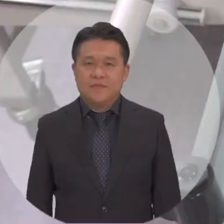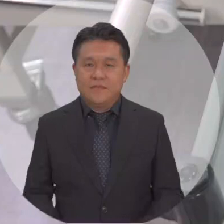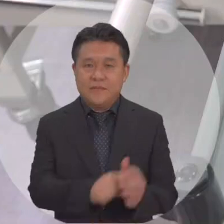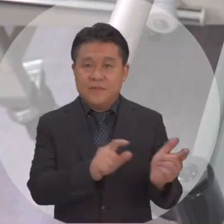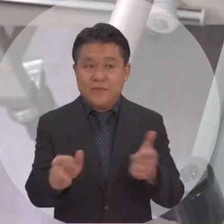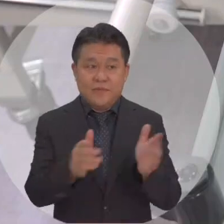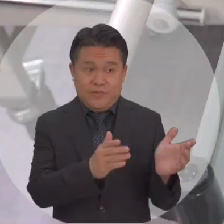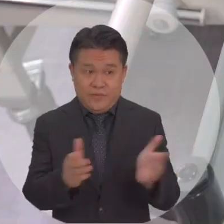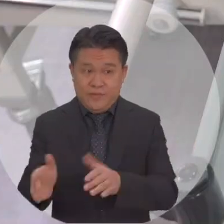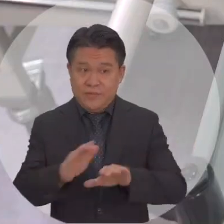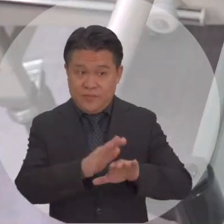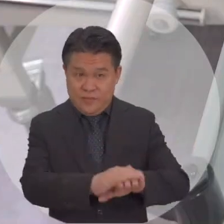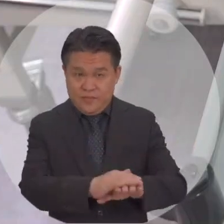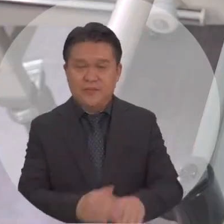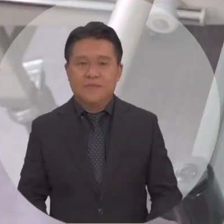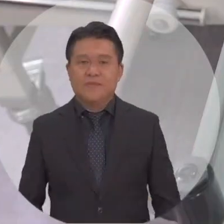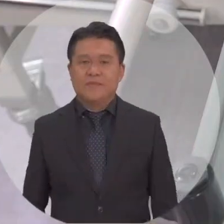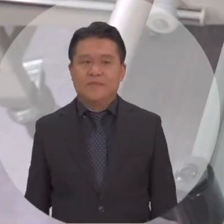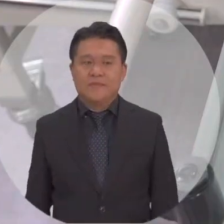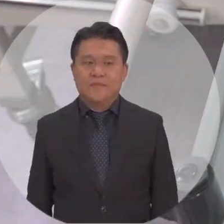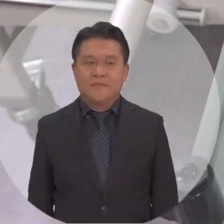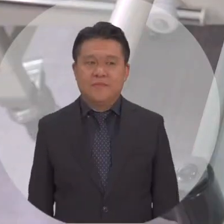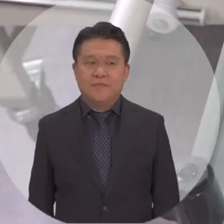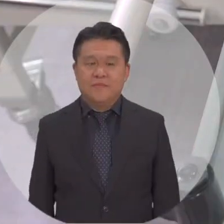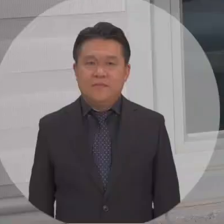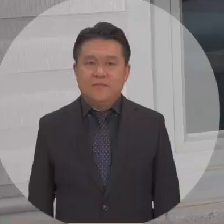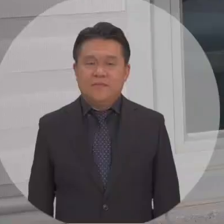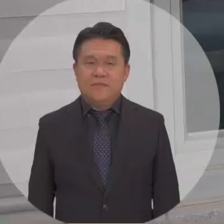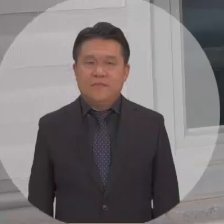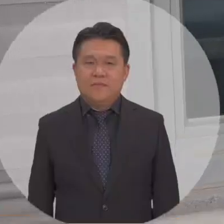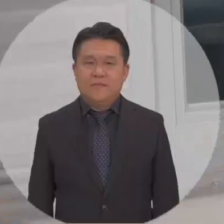필요 물건을 준비합니다.